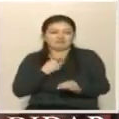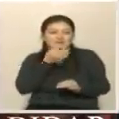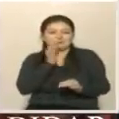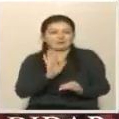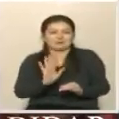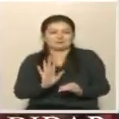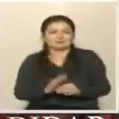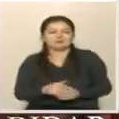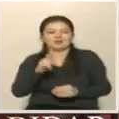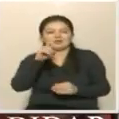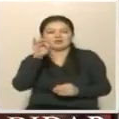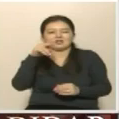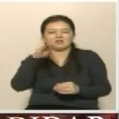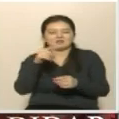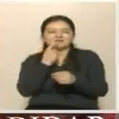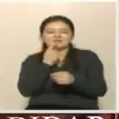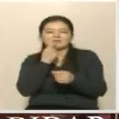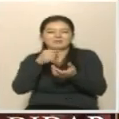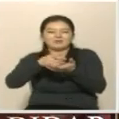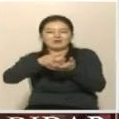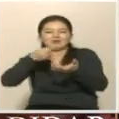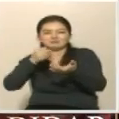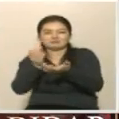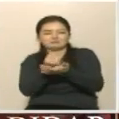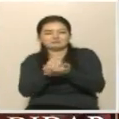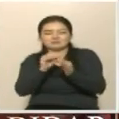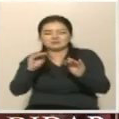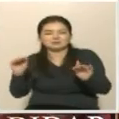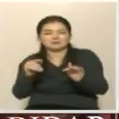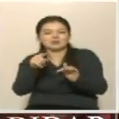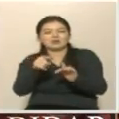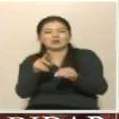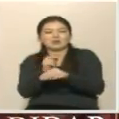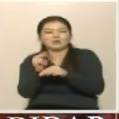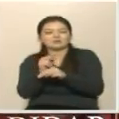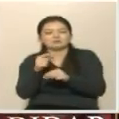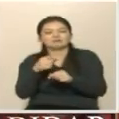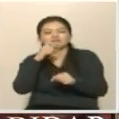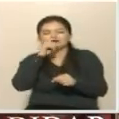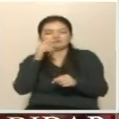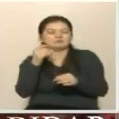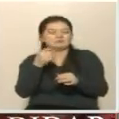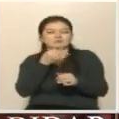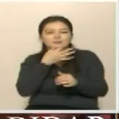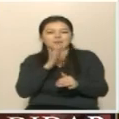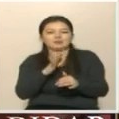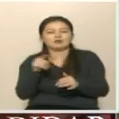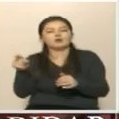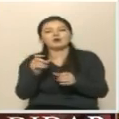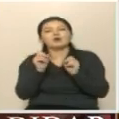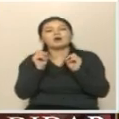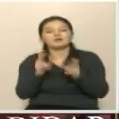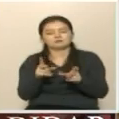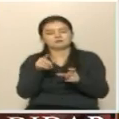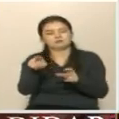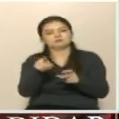хиджама лечение которое в большей степени имеет религиозный Аспект в чем предки наши видели позже хиджамы и в чем его опасность об